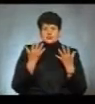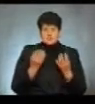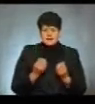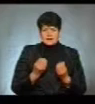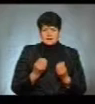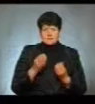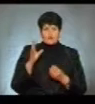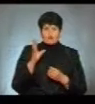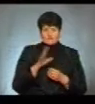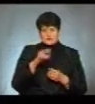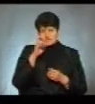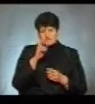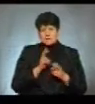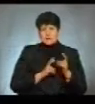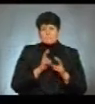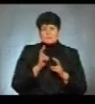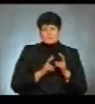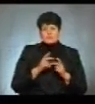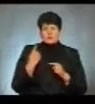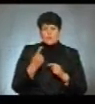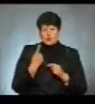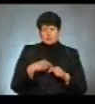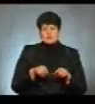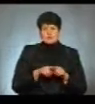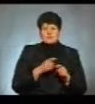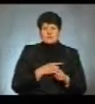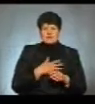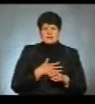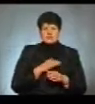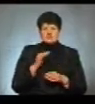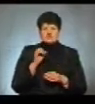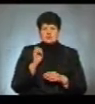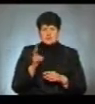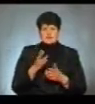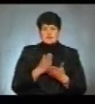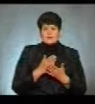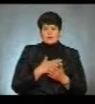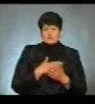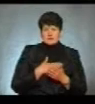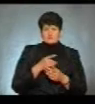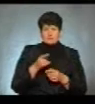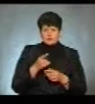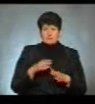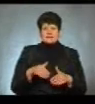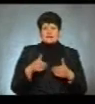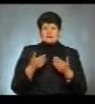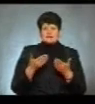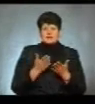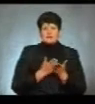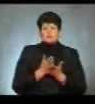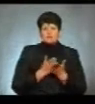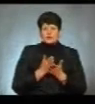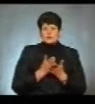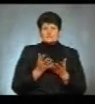день всі комунальні підприємства по області і так само приватні ЖЕКи, які в нас є у Тернополі, надавали послуги